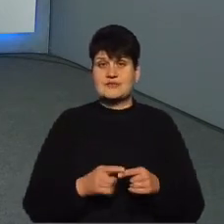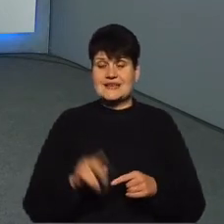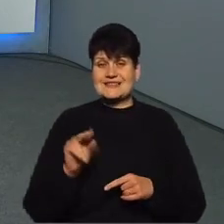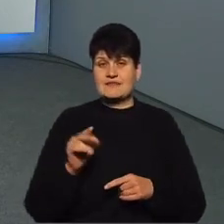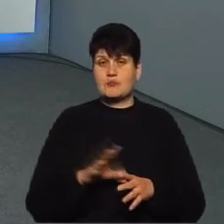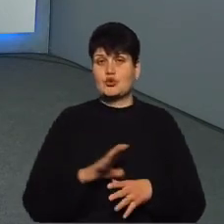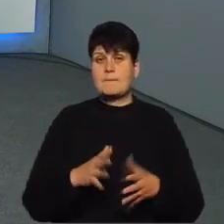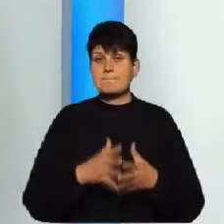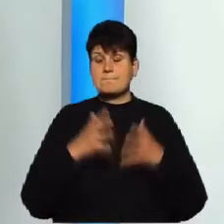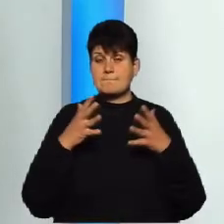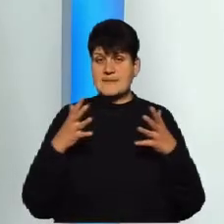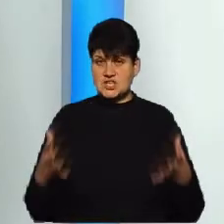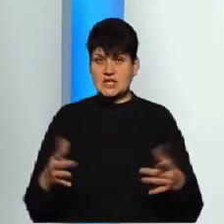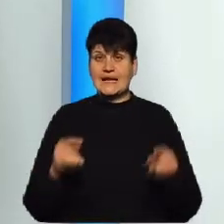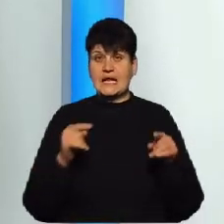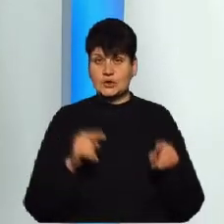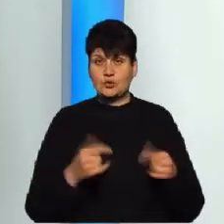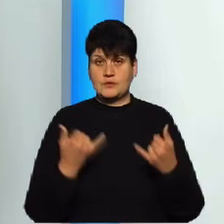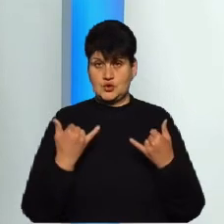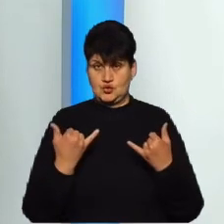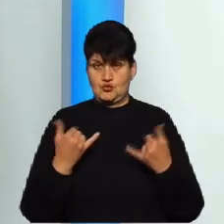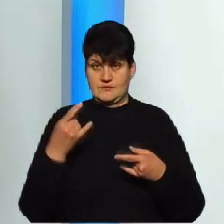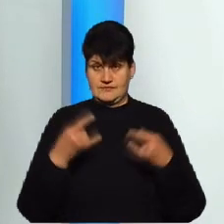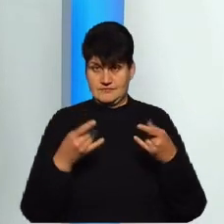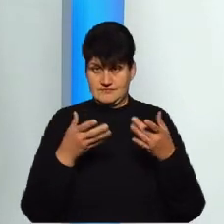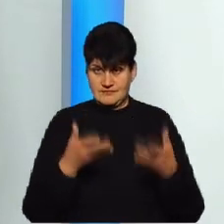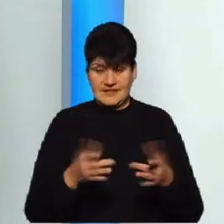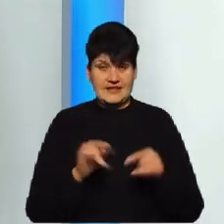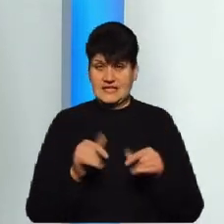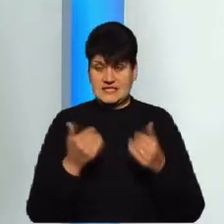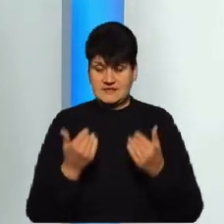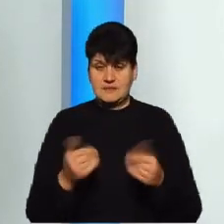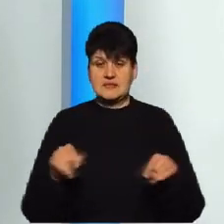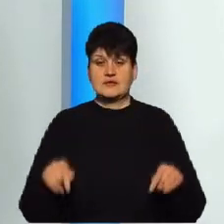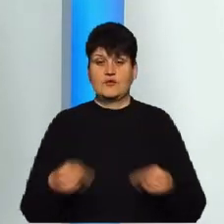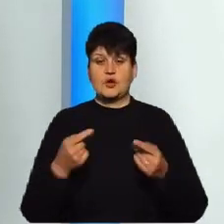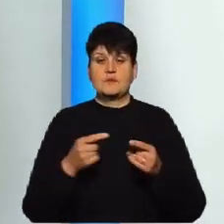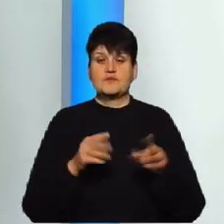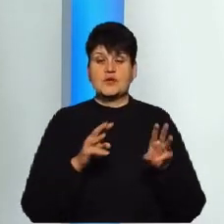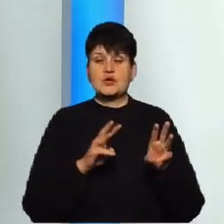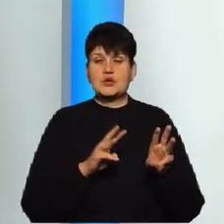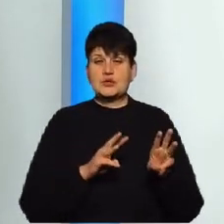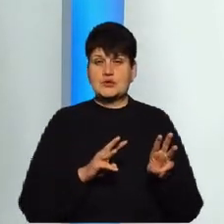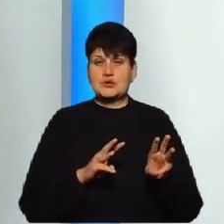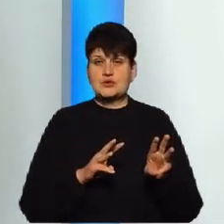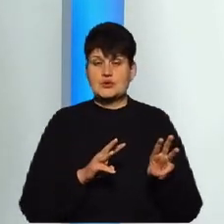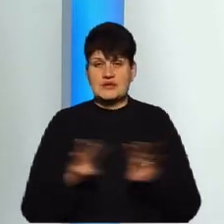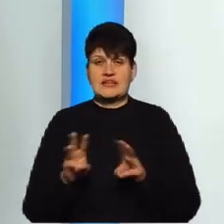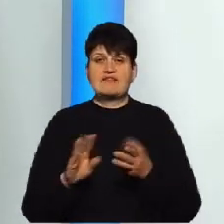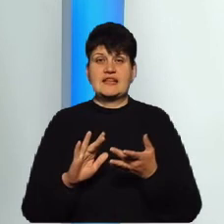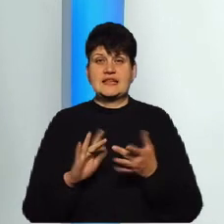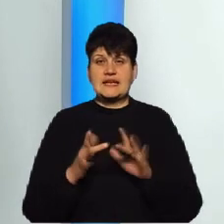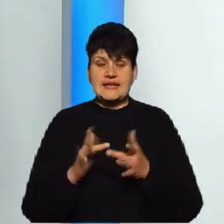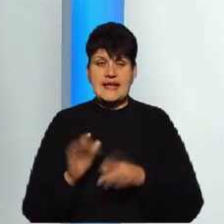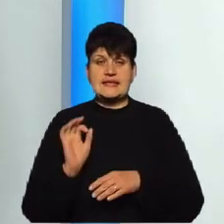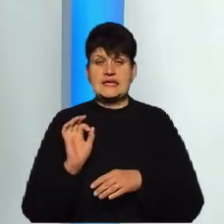і ми сьогодні з вами в ефірі, і не тільки з вами, і ми створюємо сторінки в інтернеті, і в інстаграмі, і в